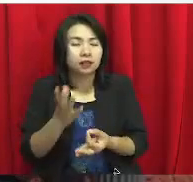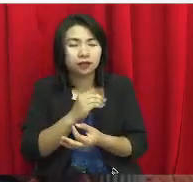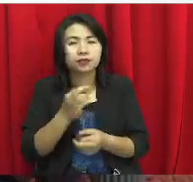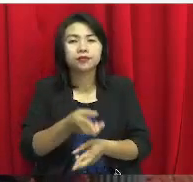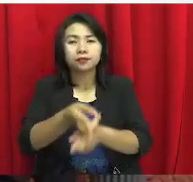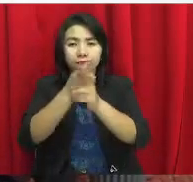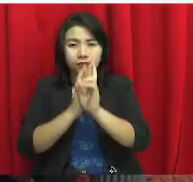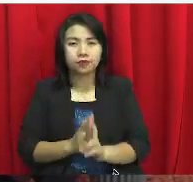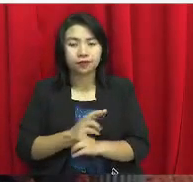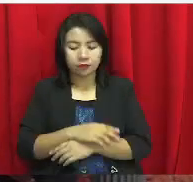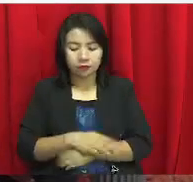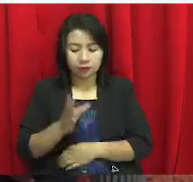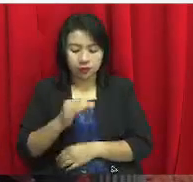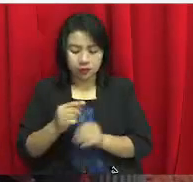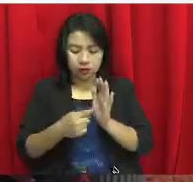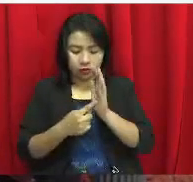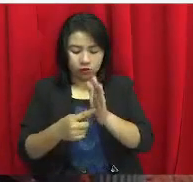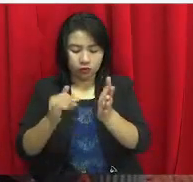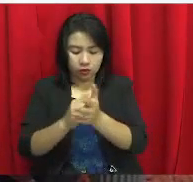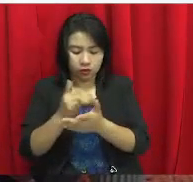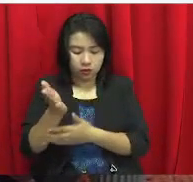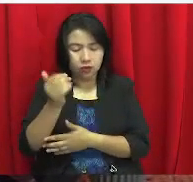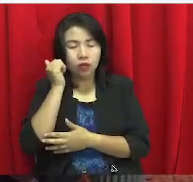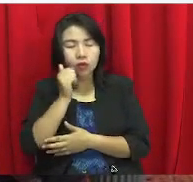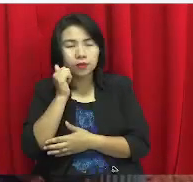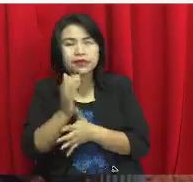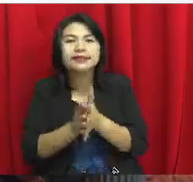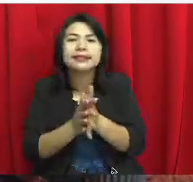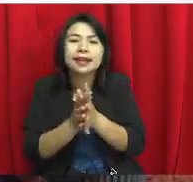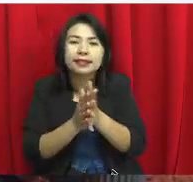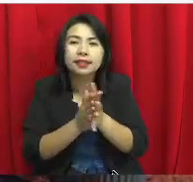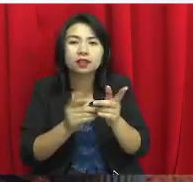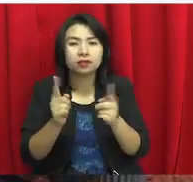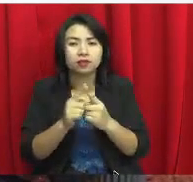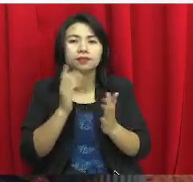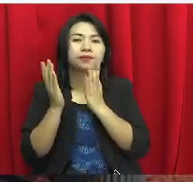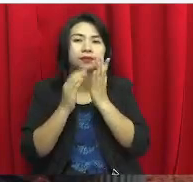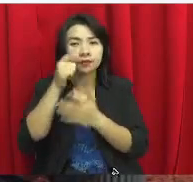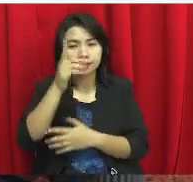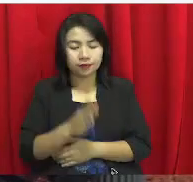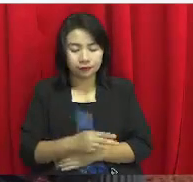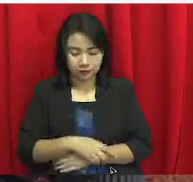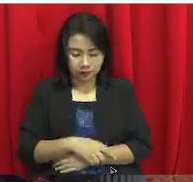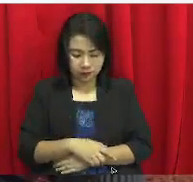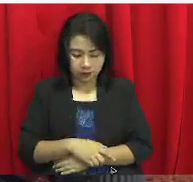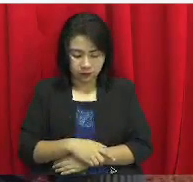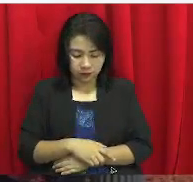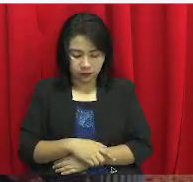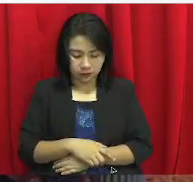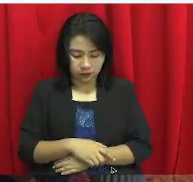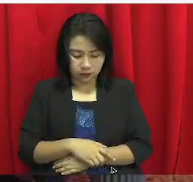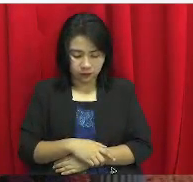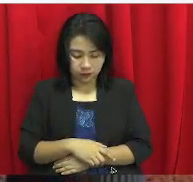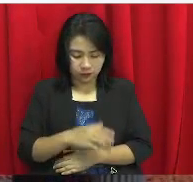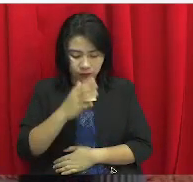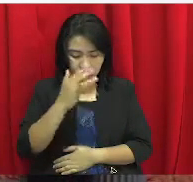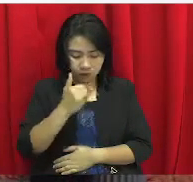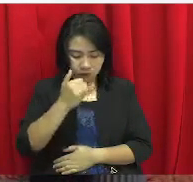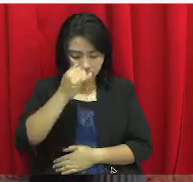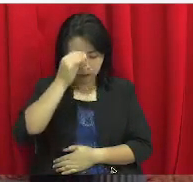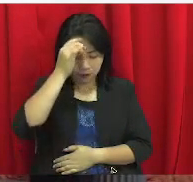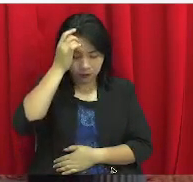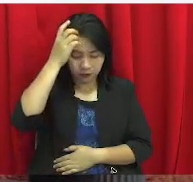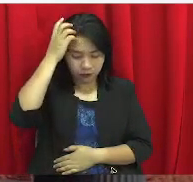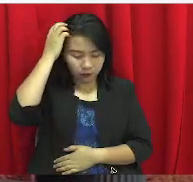maglingkod. Alam nyo po, kaya maraming ito shoutout sa mga young people sa atin. Kaya maraming young people, marami po sa atin bilang isang